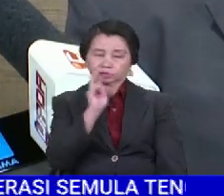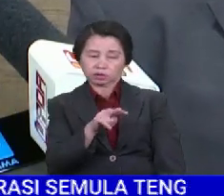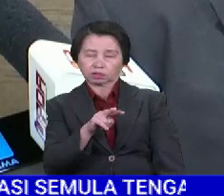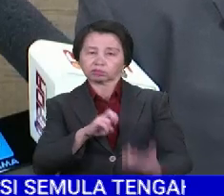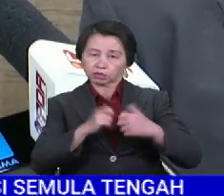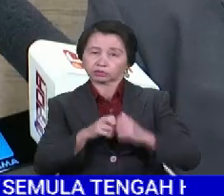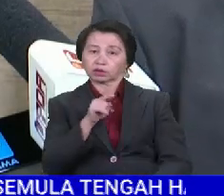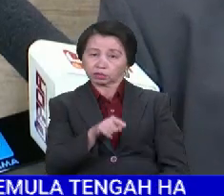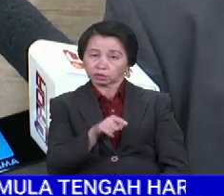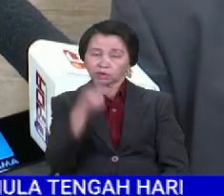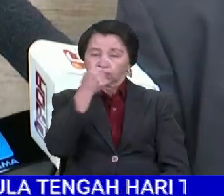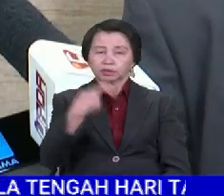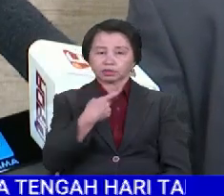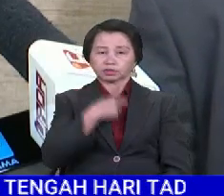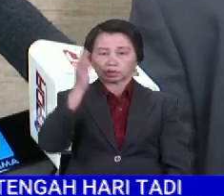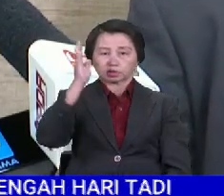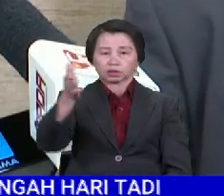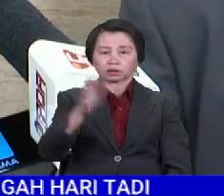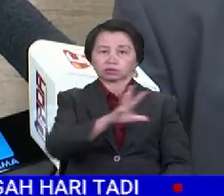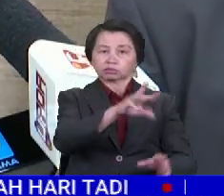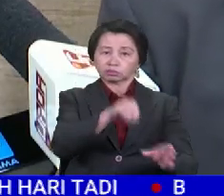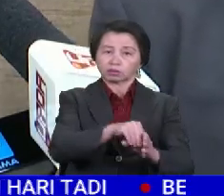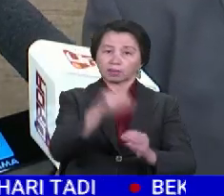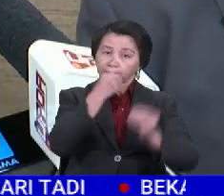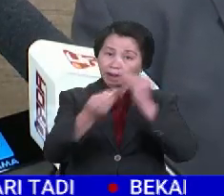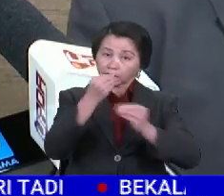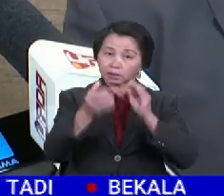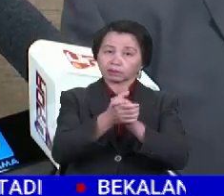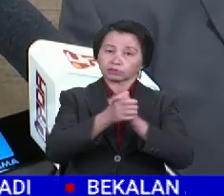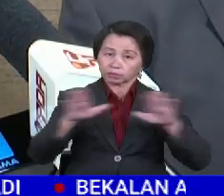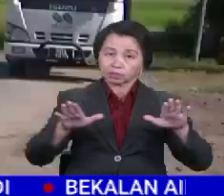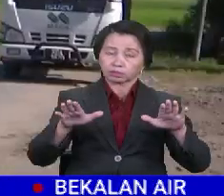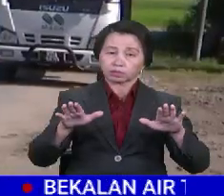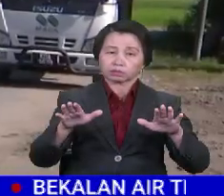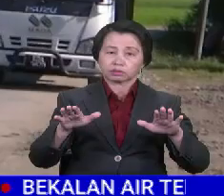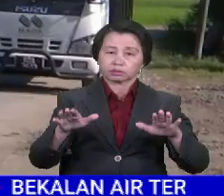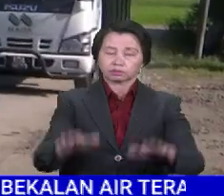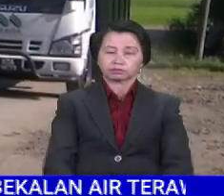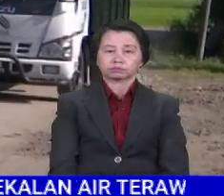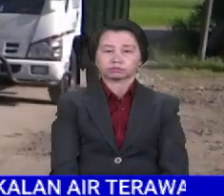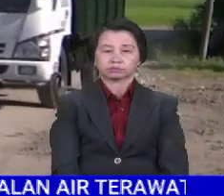kerana kita akan melibatkan food security, keselamatan makanan.